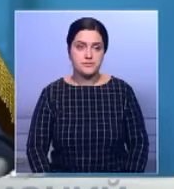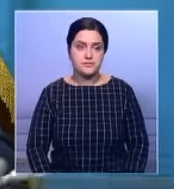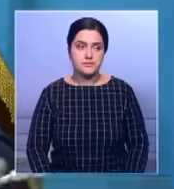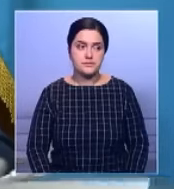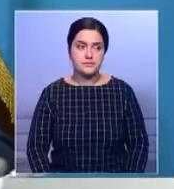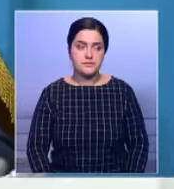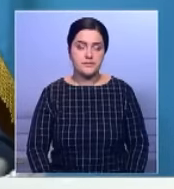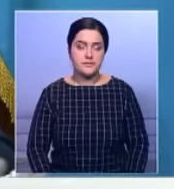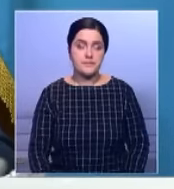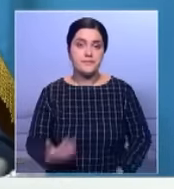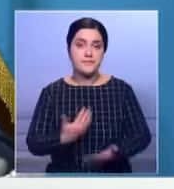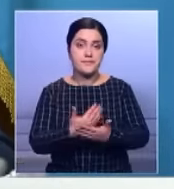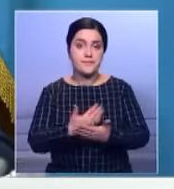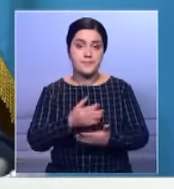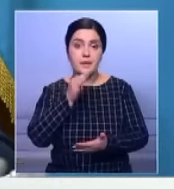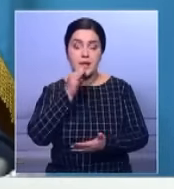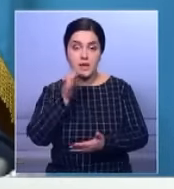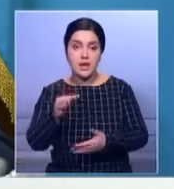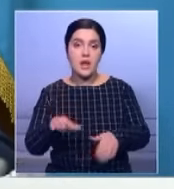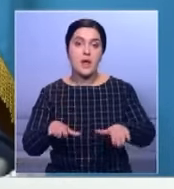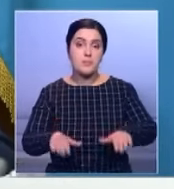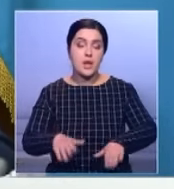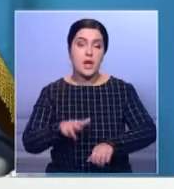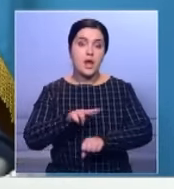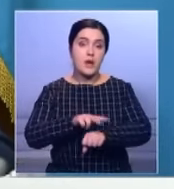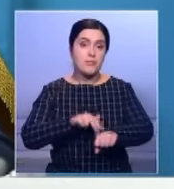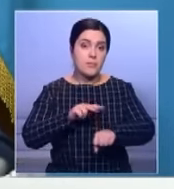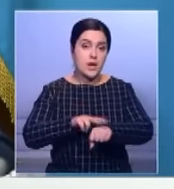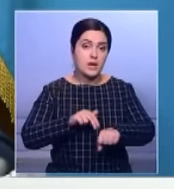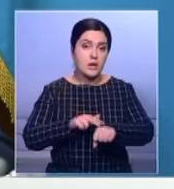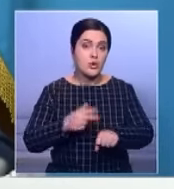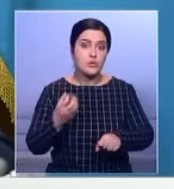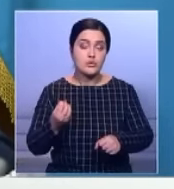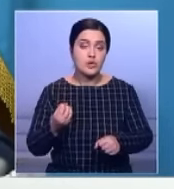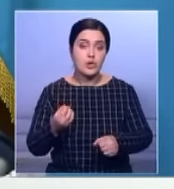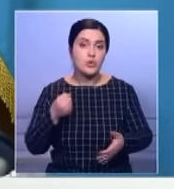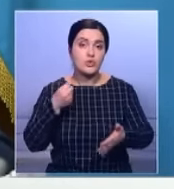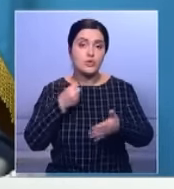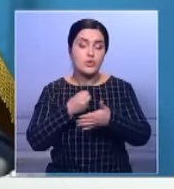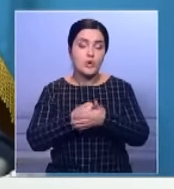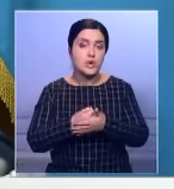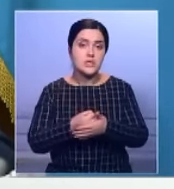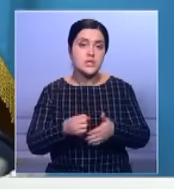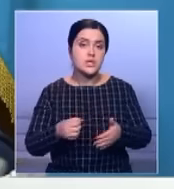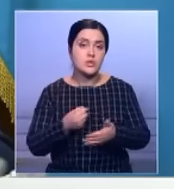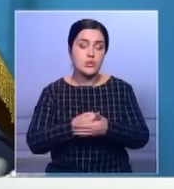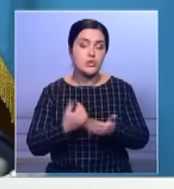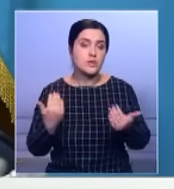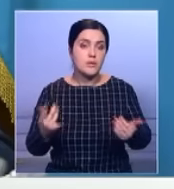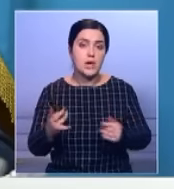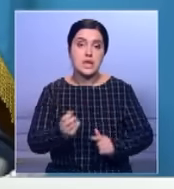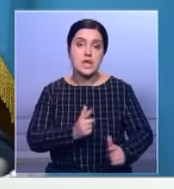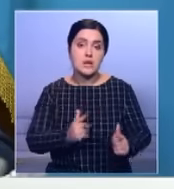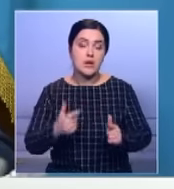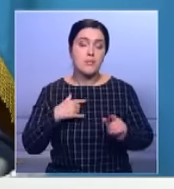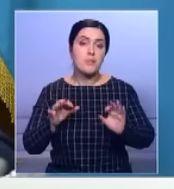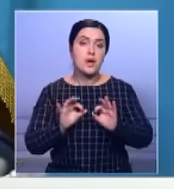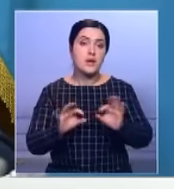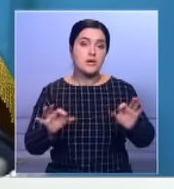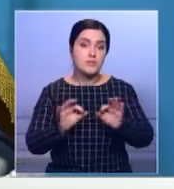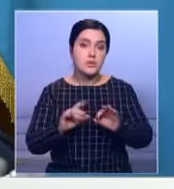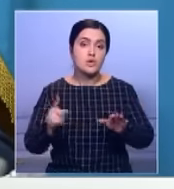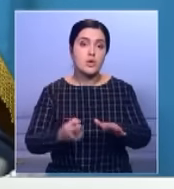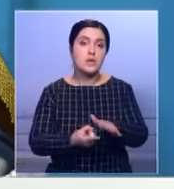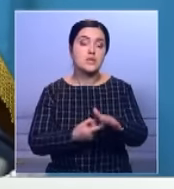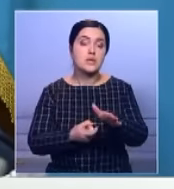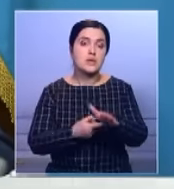Вот сказали о местной полиции. Она еще до сих пор не сложилась. Мы говорили о том, что следствие